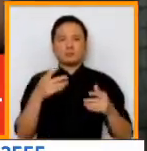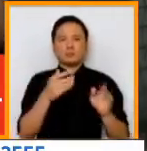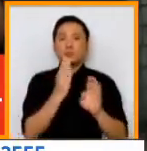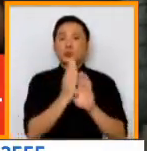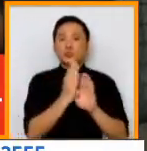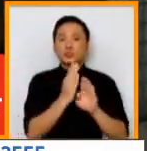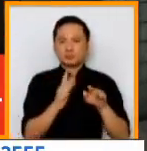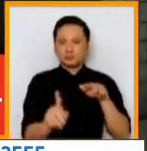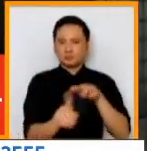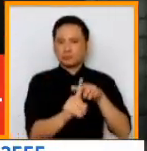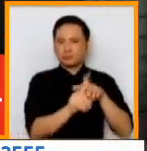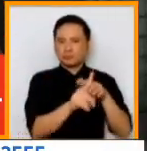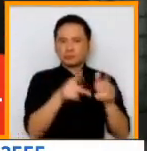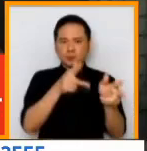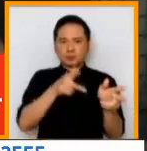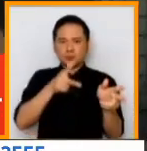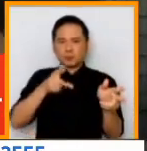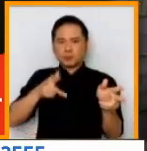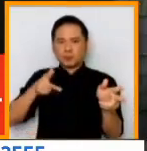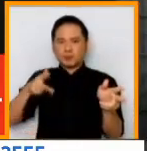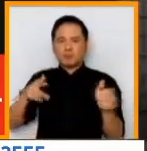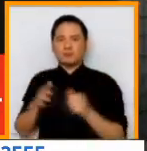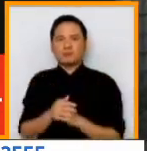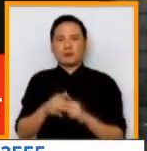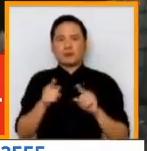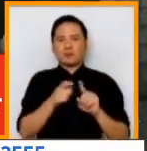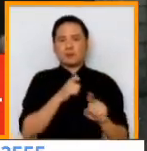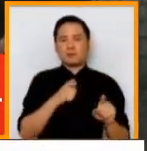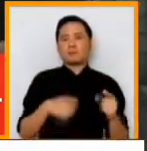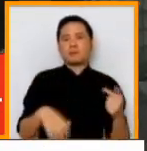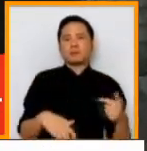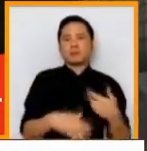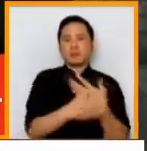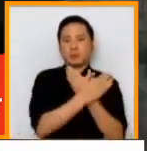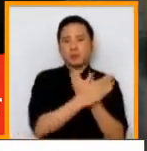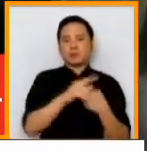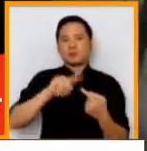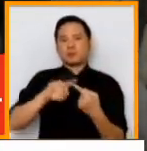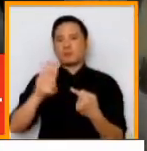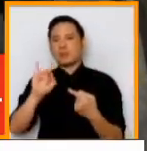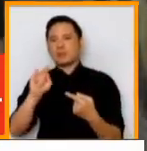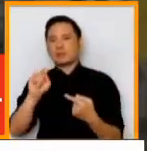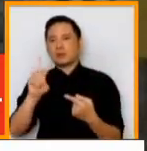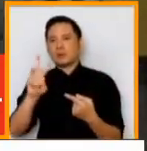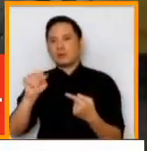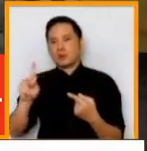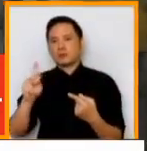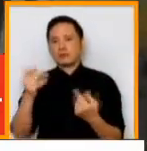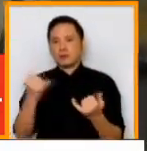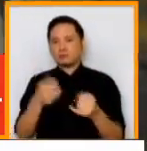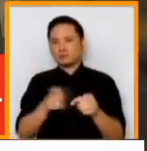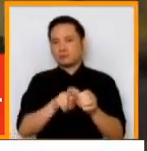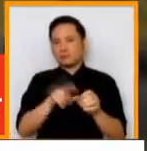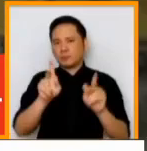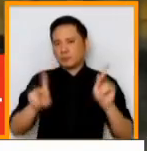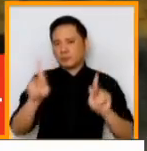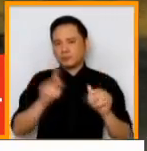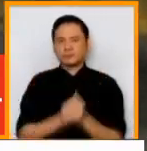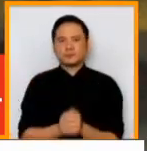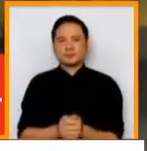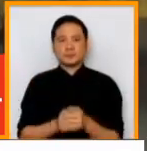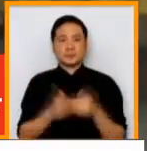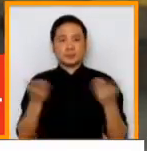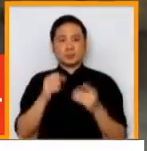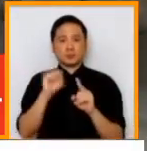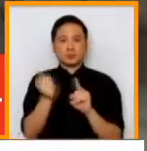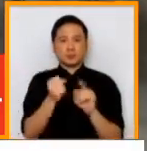pa to, dumaan na to ng monumento, ng Balintawa, kaya may mga sakay ng pasahero. Samantala, ito naman ang sitwasyon ng trapiko dito